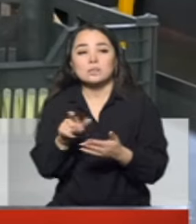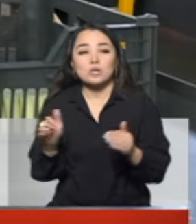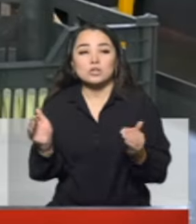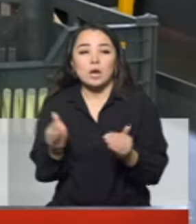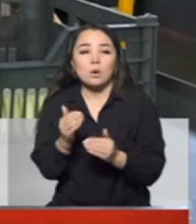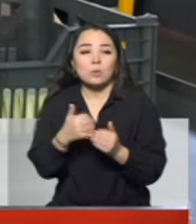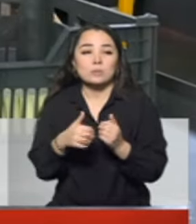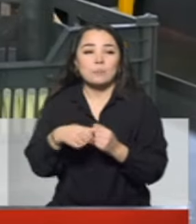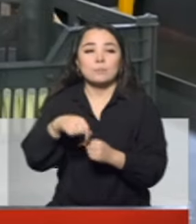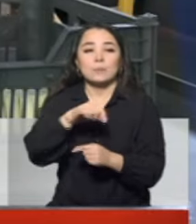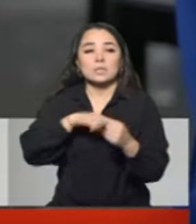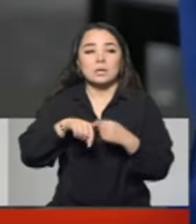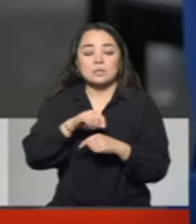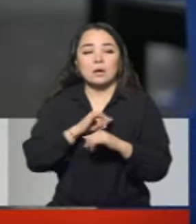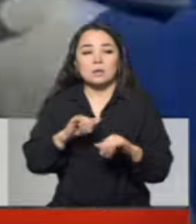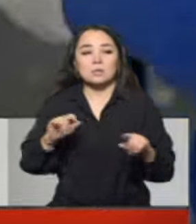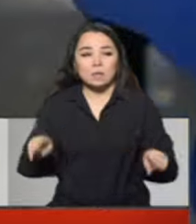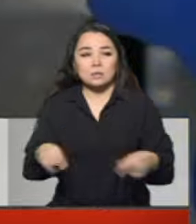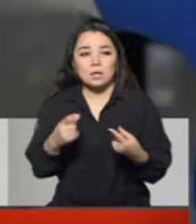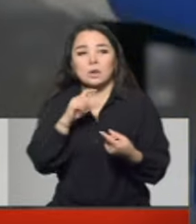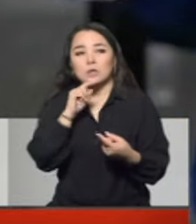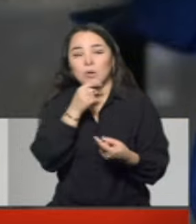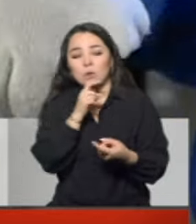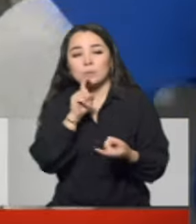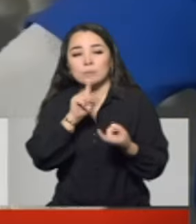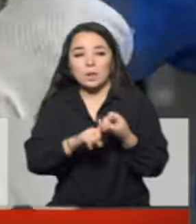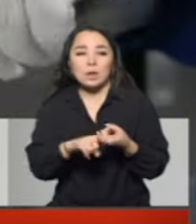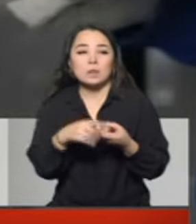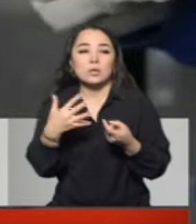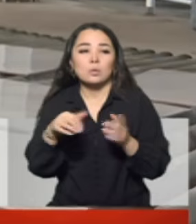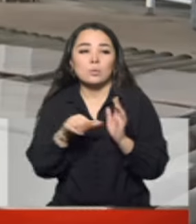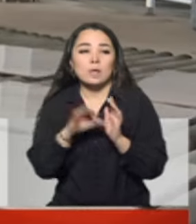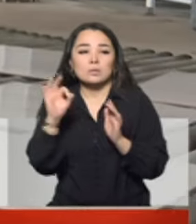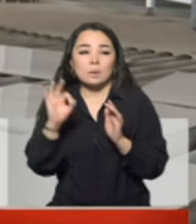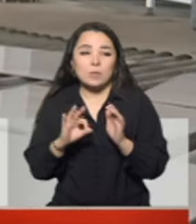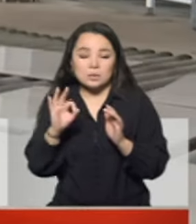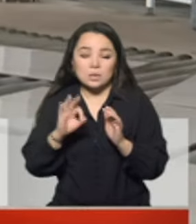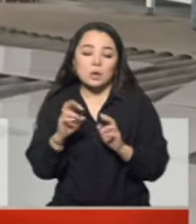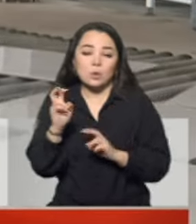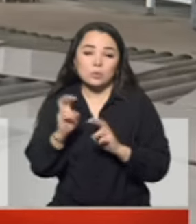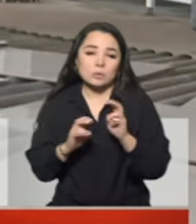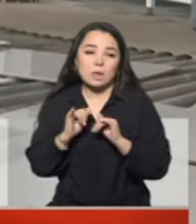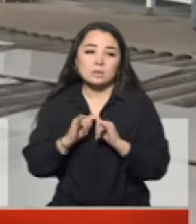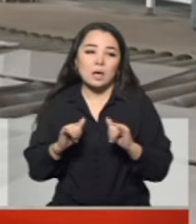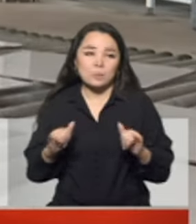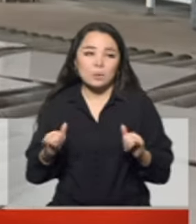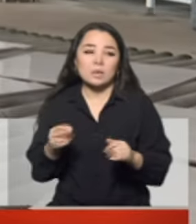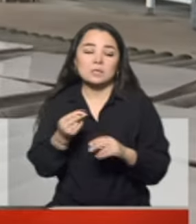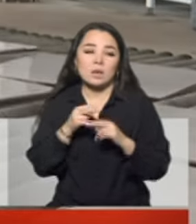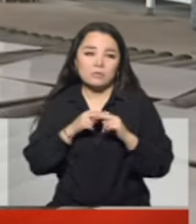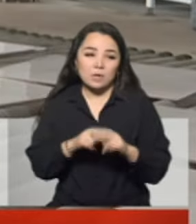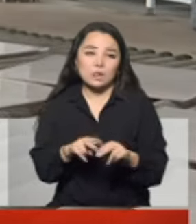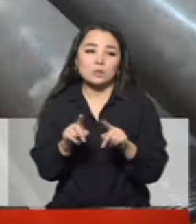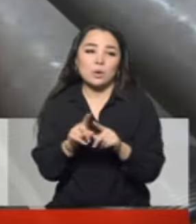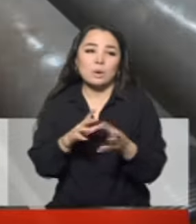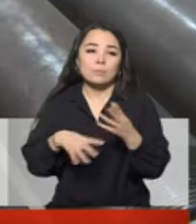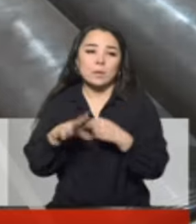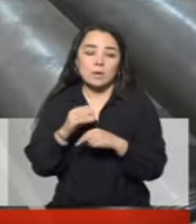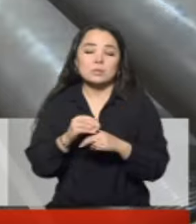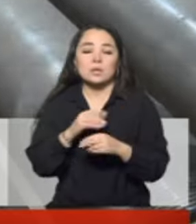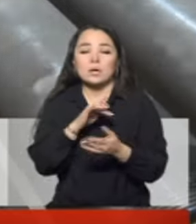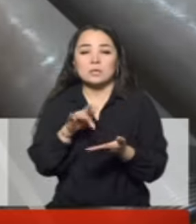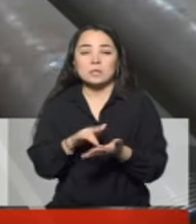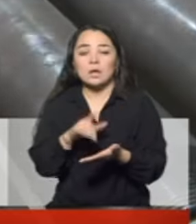орта кәсіпкерлікпен айналысады. Олардың экономикадағы үлесі 56%. Сондай-ақ өнеркәсіптің дамуы және инвестиция ағынын қосқанда